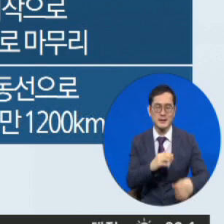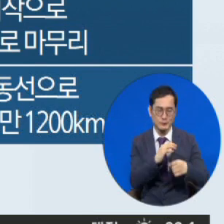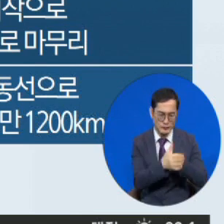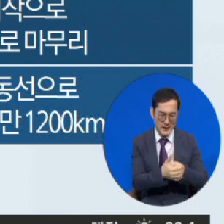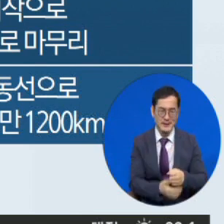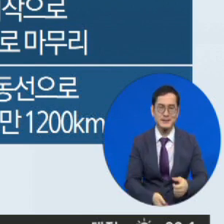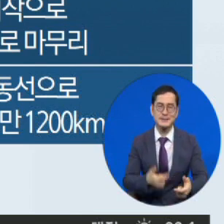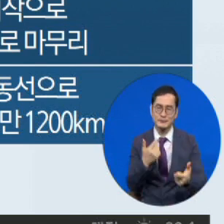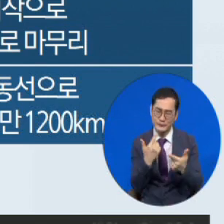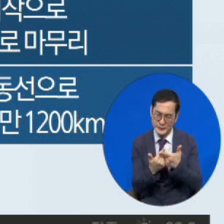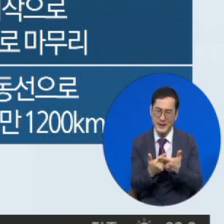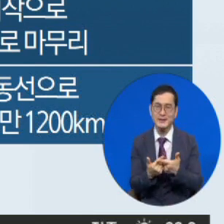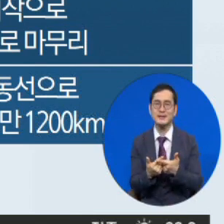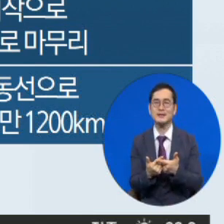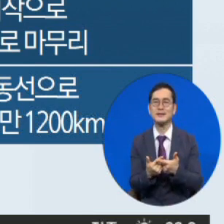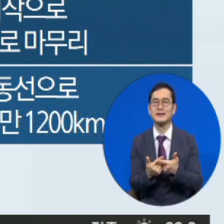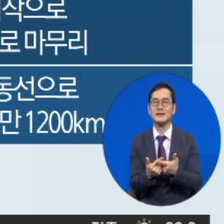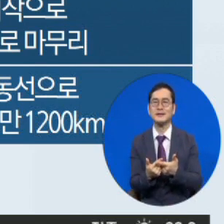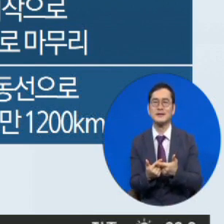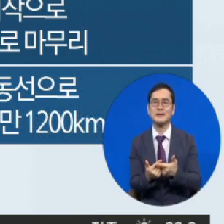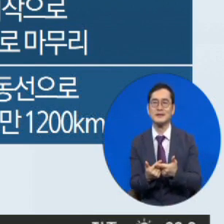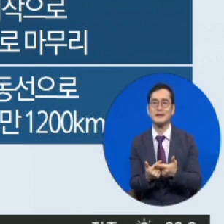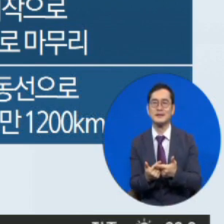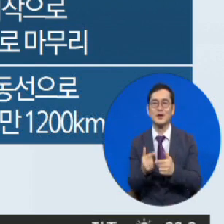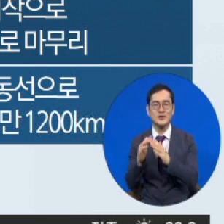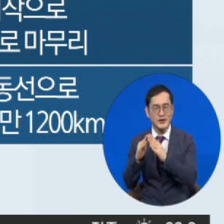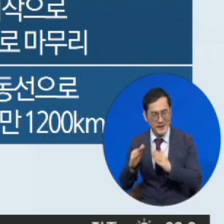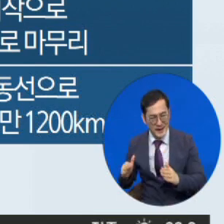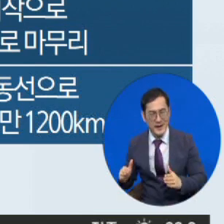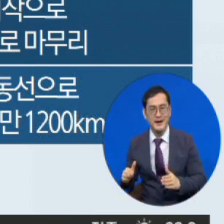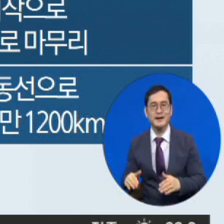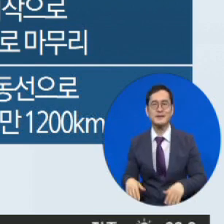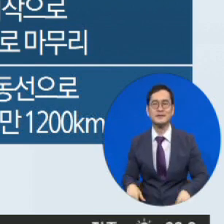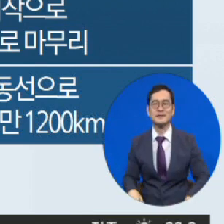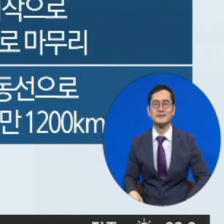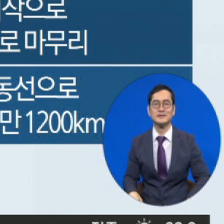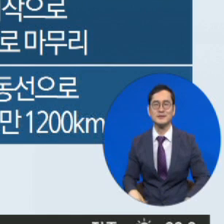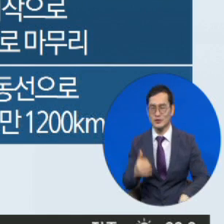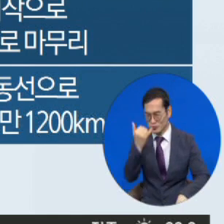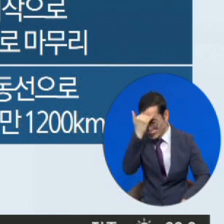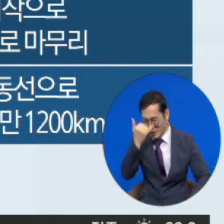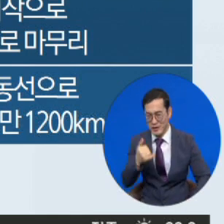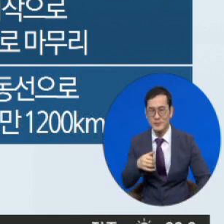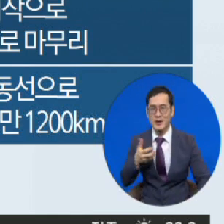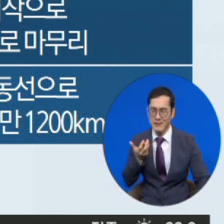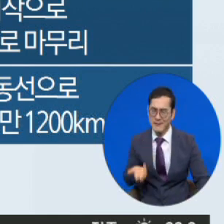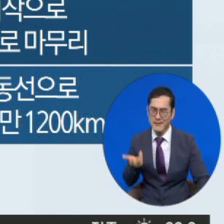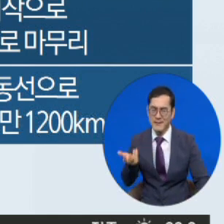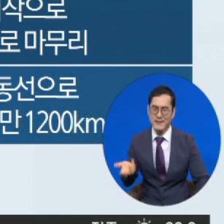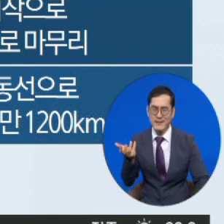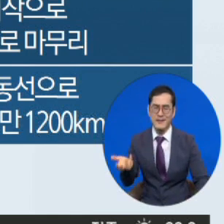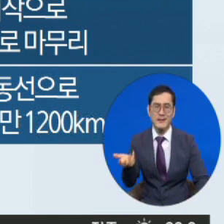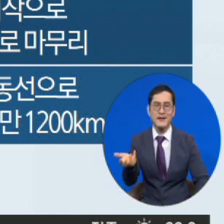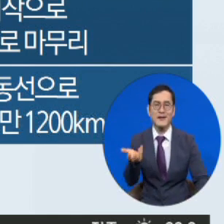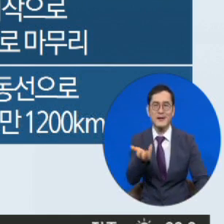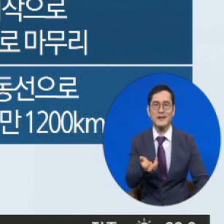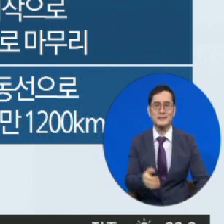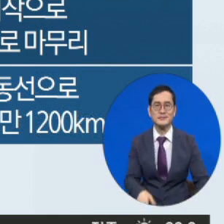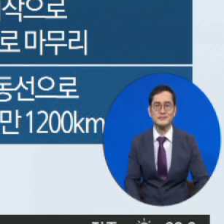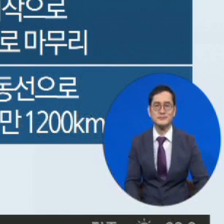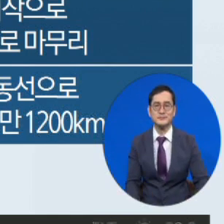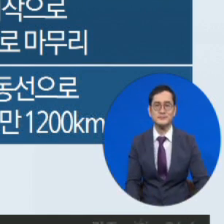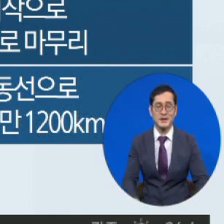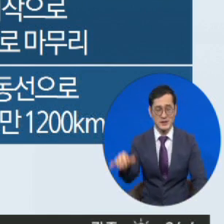부산 지역을 해가지고, 전라도도 가고, 또 호남 지역도 가고, 충청 지역도 가서 전국을 한